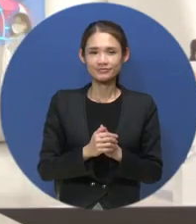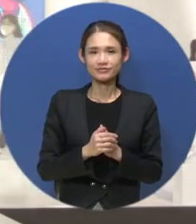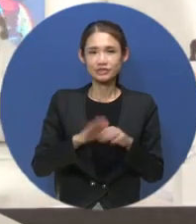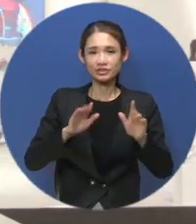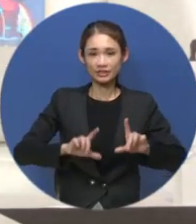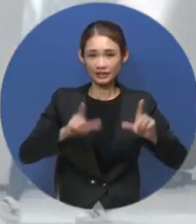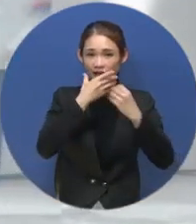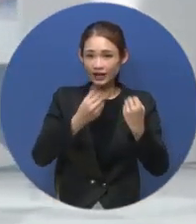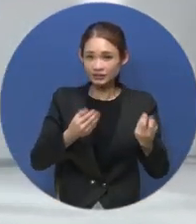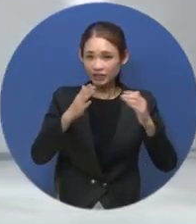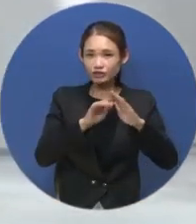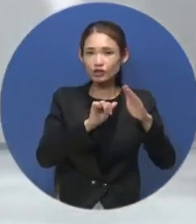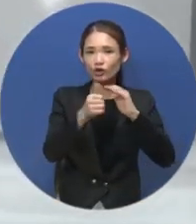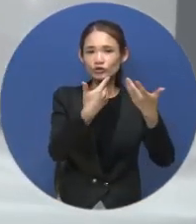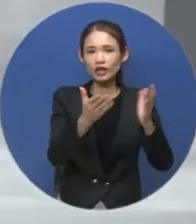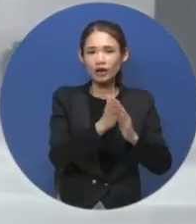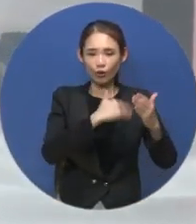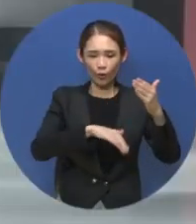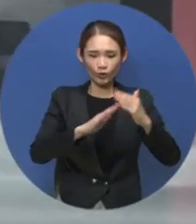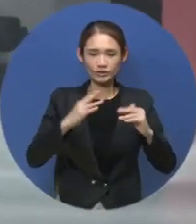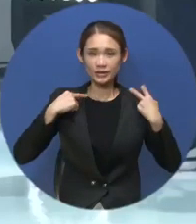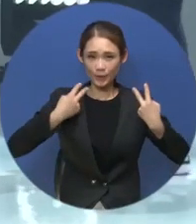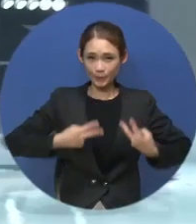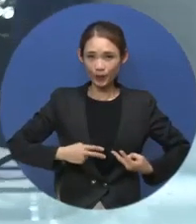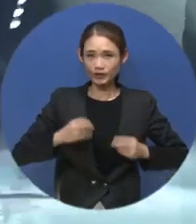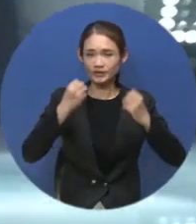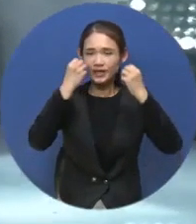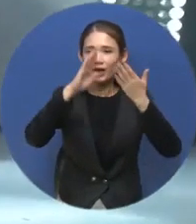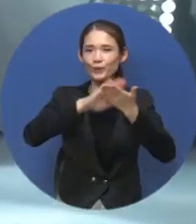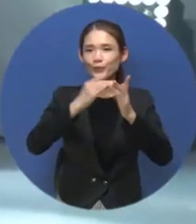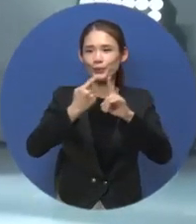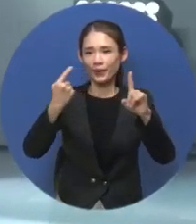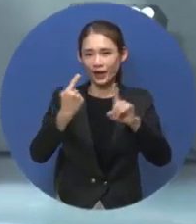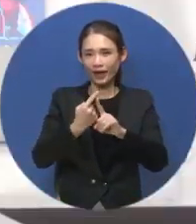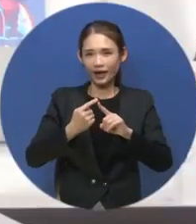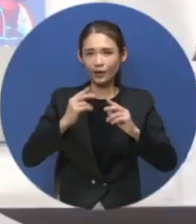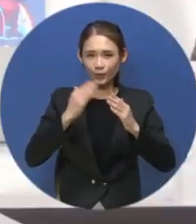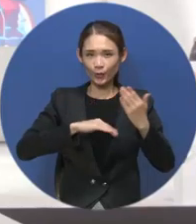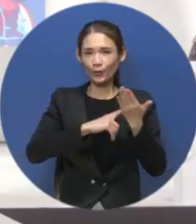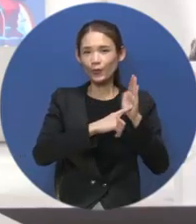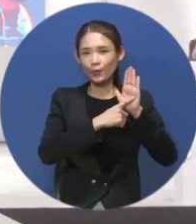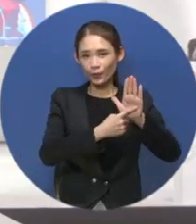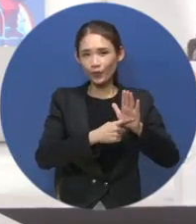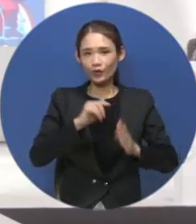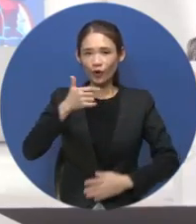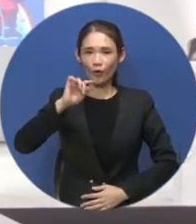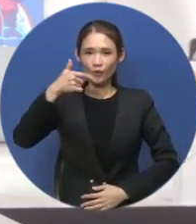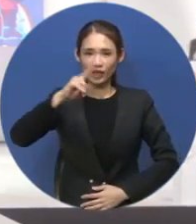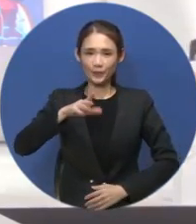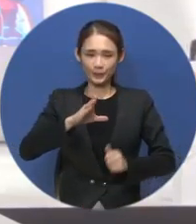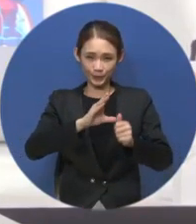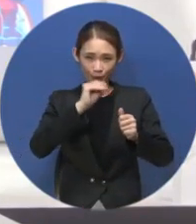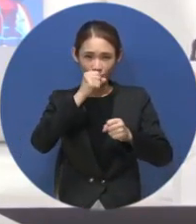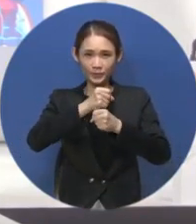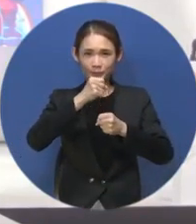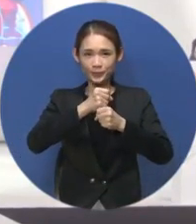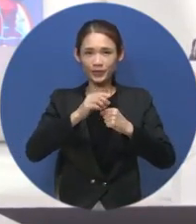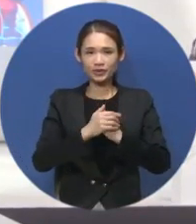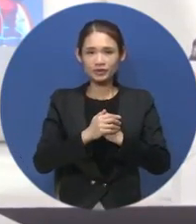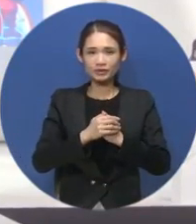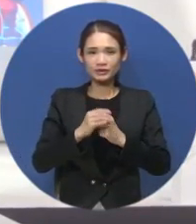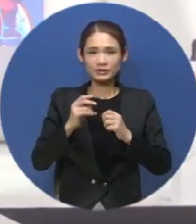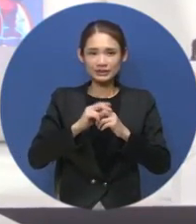가지고 꼭 개인전 금메달 따고 단체전도 금메달 따겠습니다. 장애인 수양의 역사가 돼서 돌아오겠습니다.